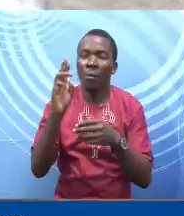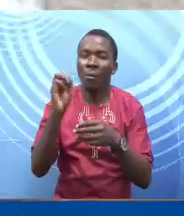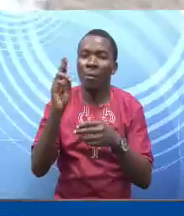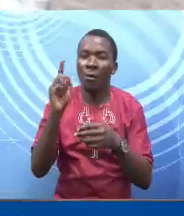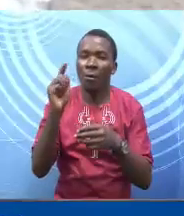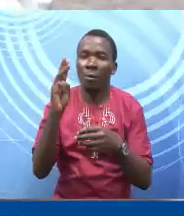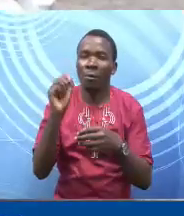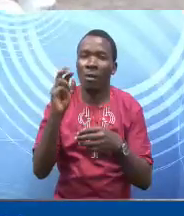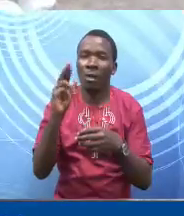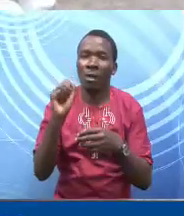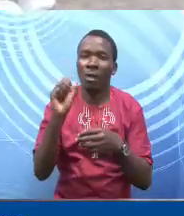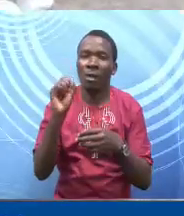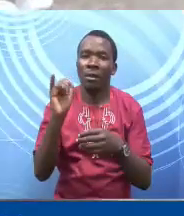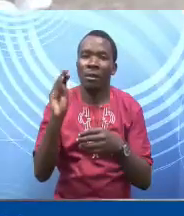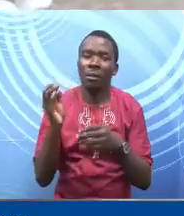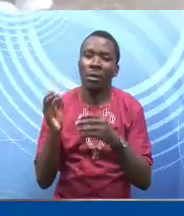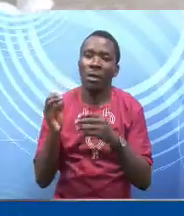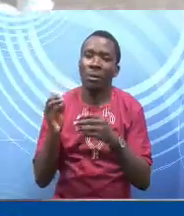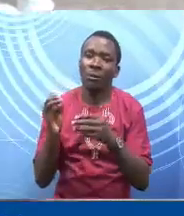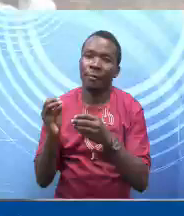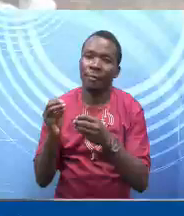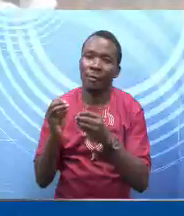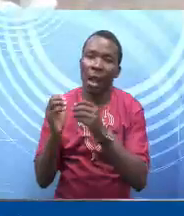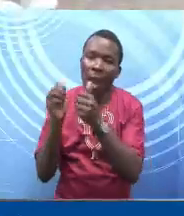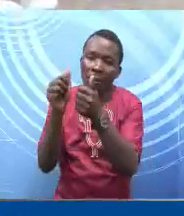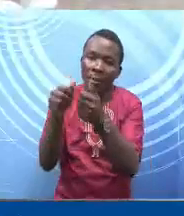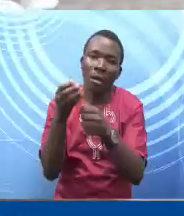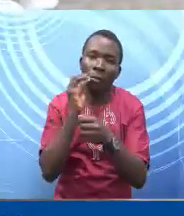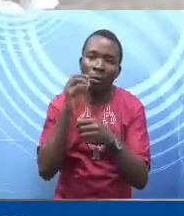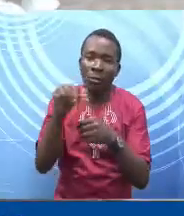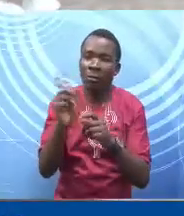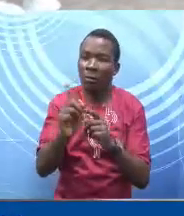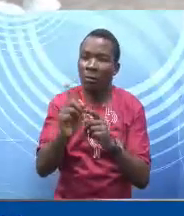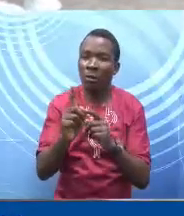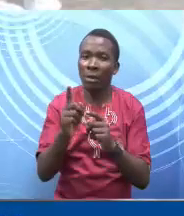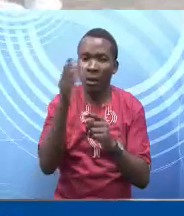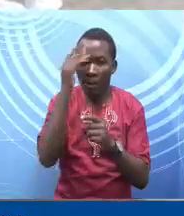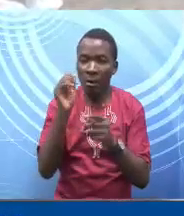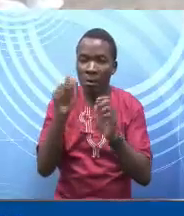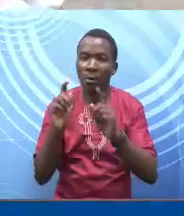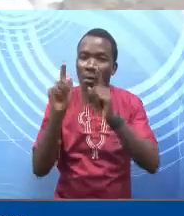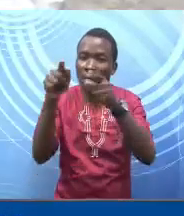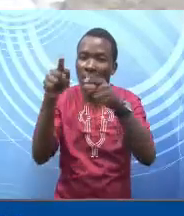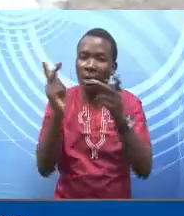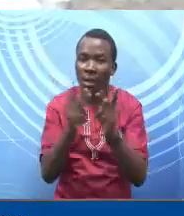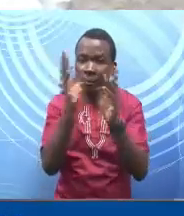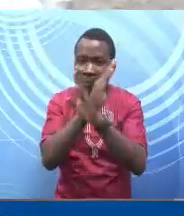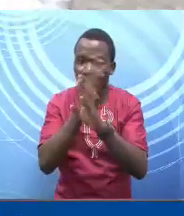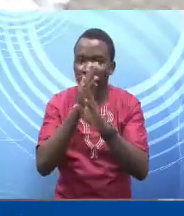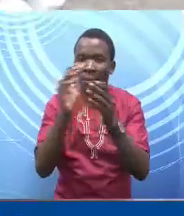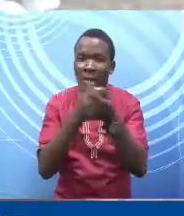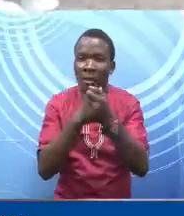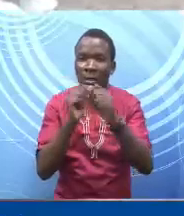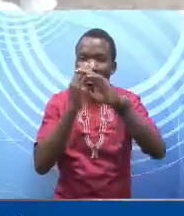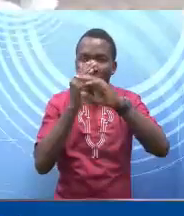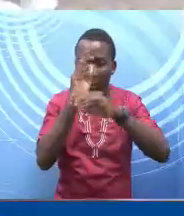ahantu batoranyije hagaragara hari butume babasha no kubahiriza amabwiriza yo kwirinda